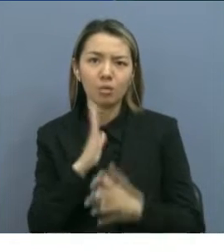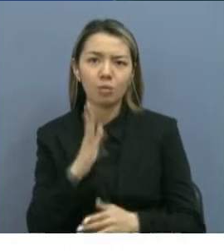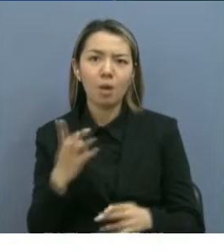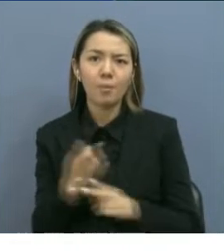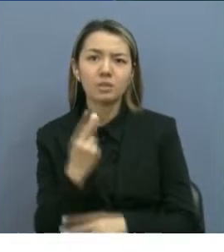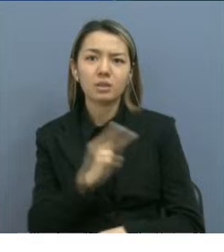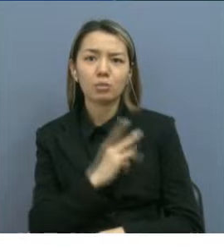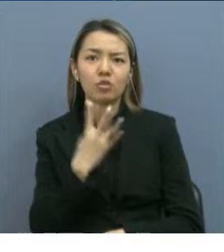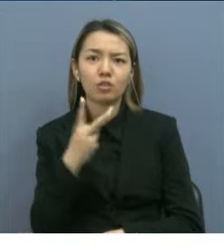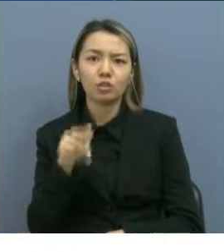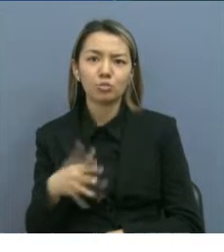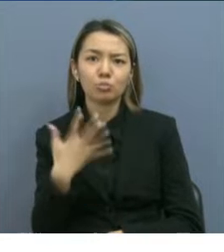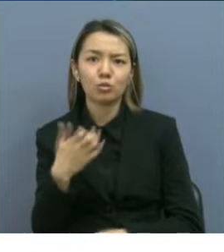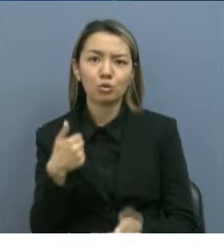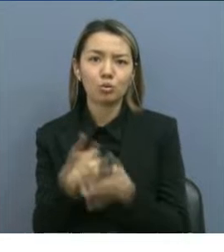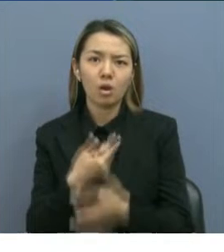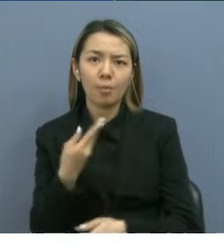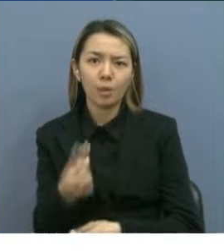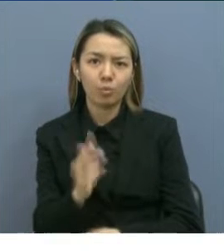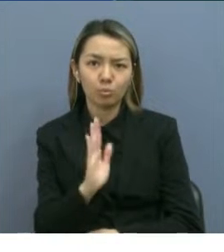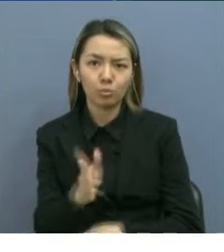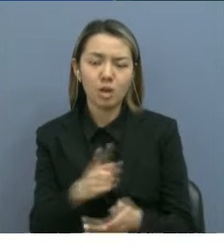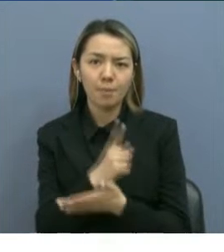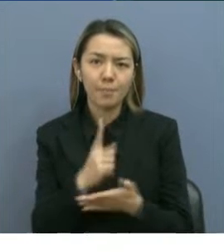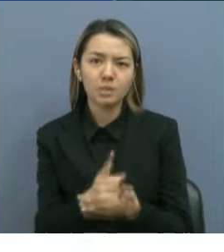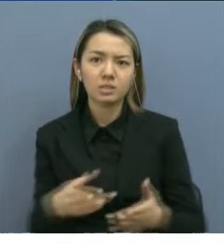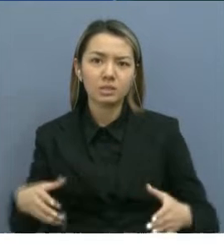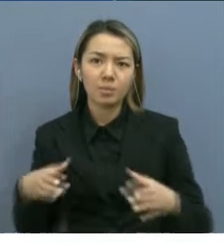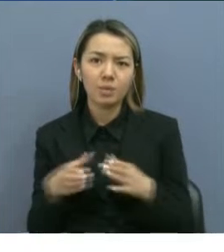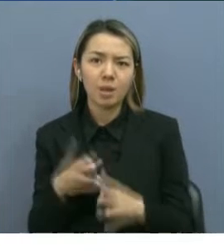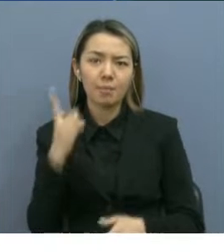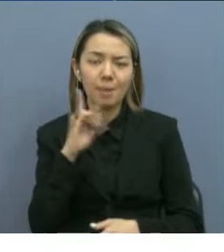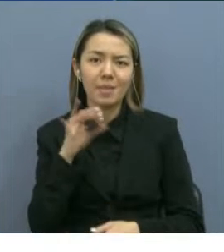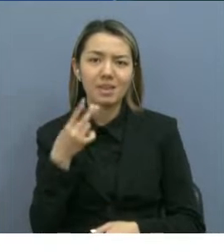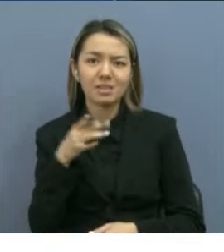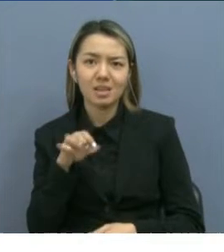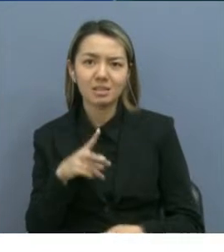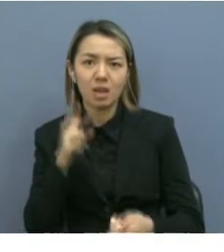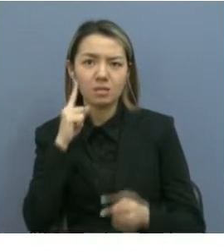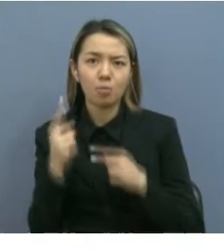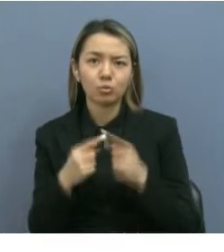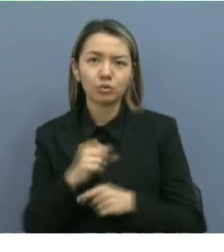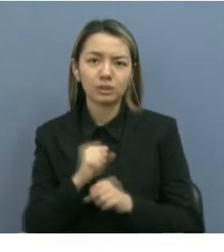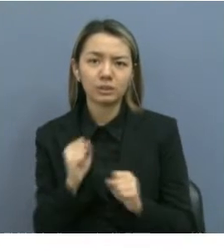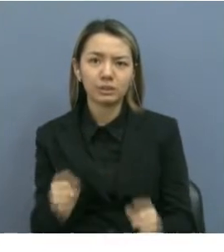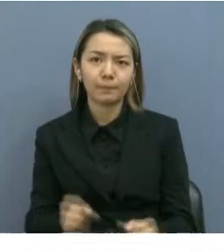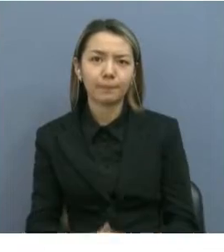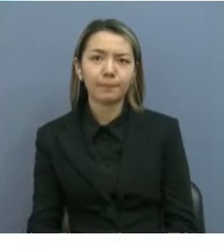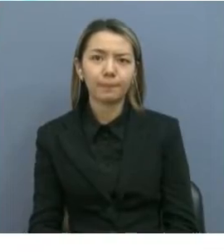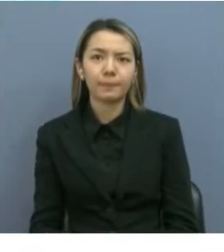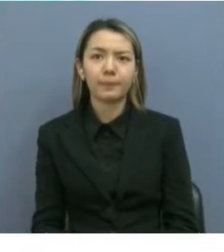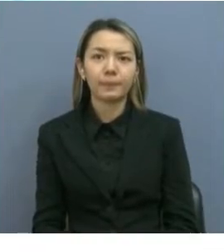жұмыссыз болса 42500 теңге төленеді. Әскери міндеттілерді жинауды мобилизациямен шатастырмау керек. Мобилизация